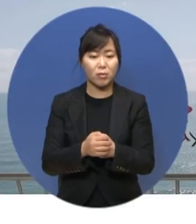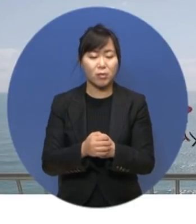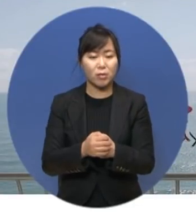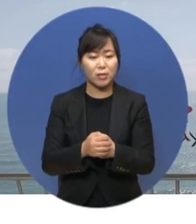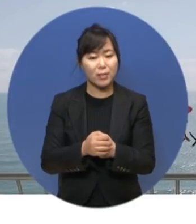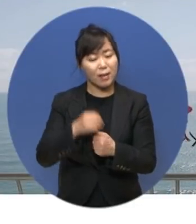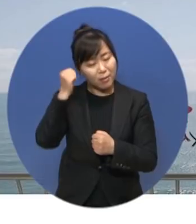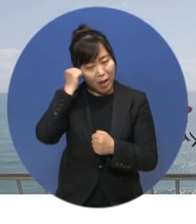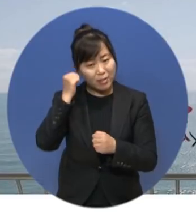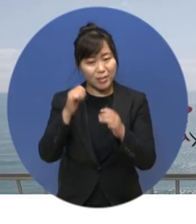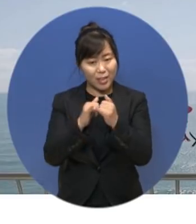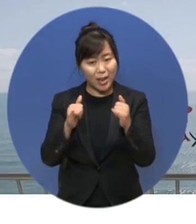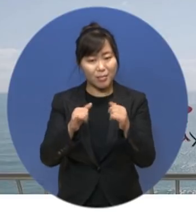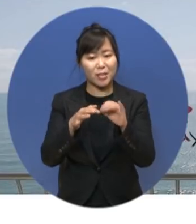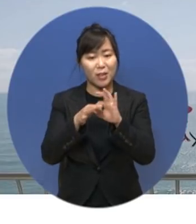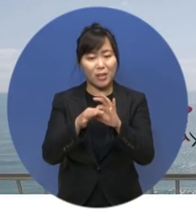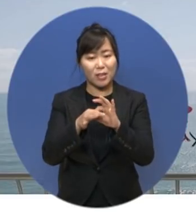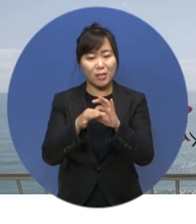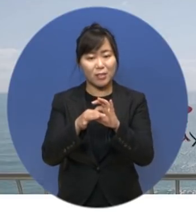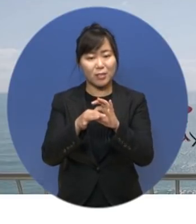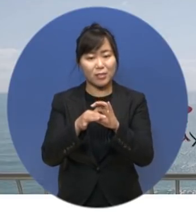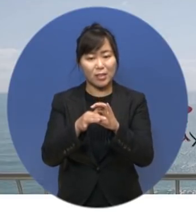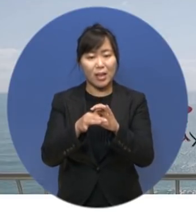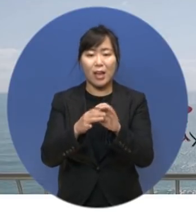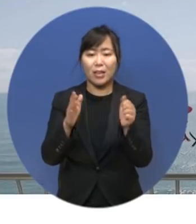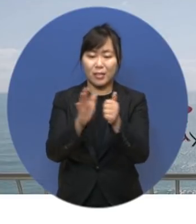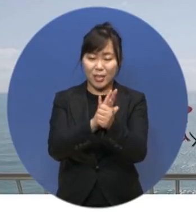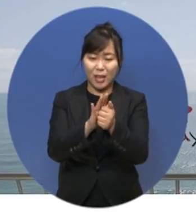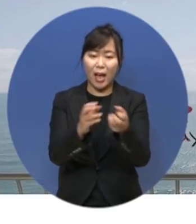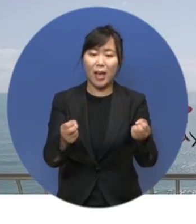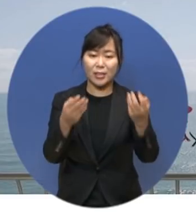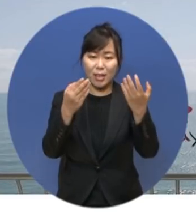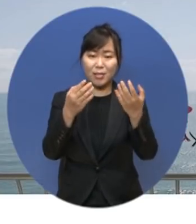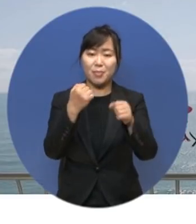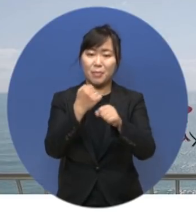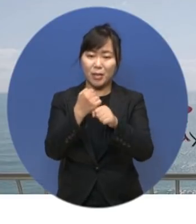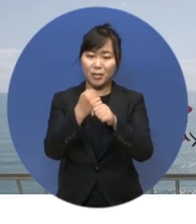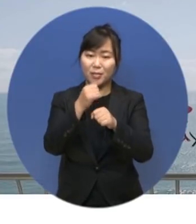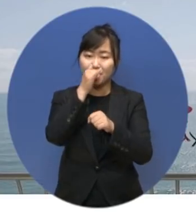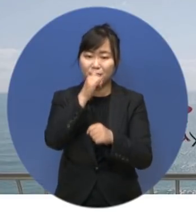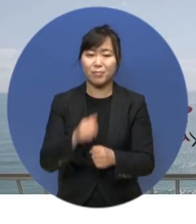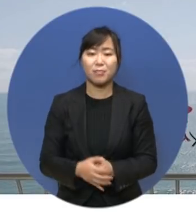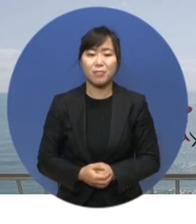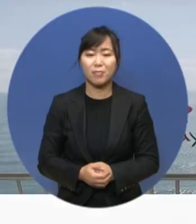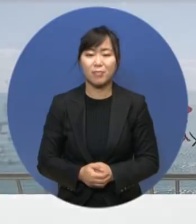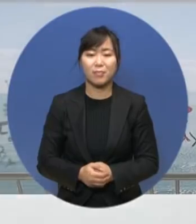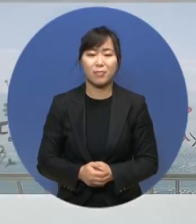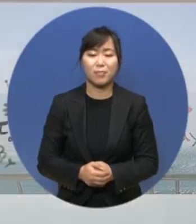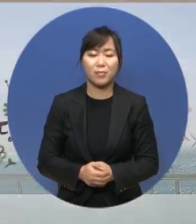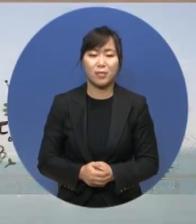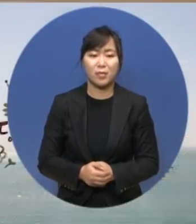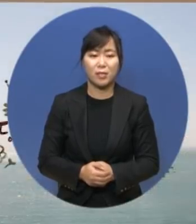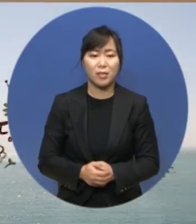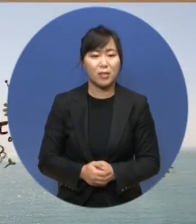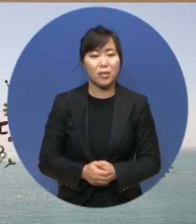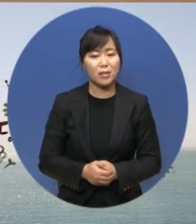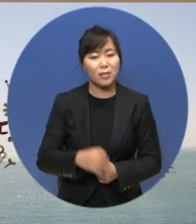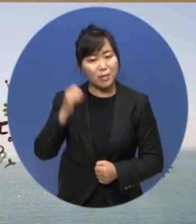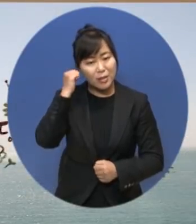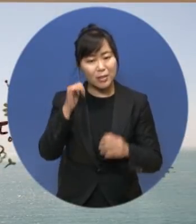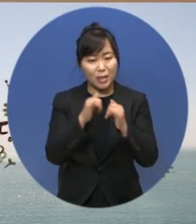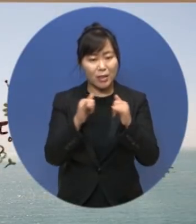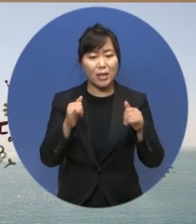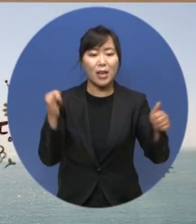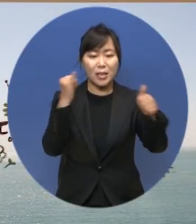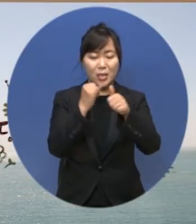고객들을 대상으로 서비스 이벤트를 하는 직무를 이제 자체적으로 개발을 하셨던 것 같습니다. 그래서 투숙 고객들이